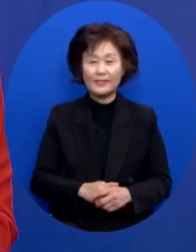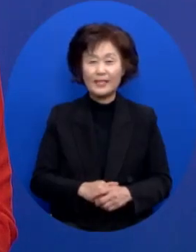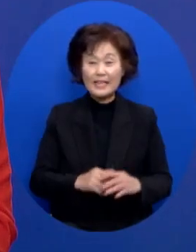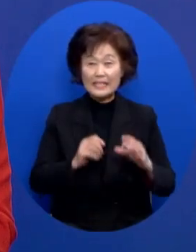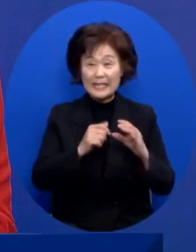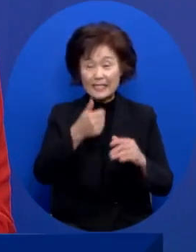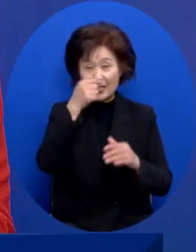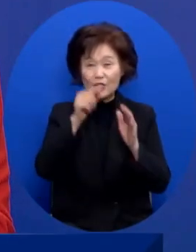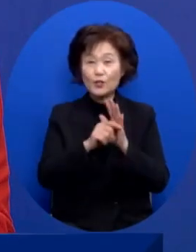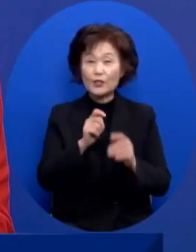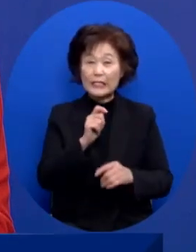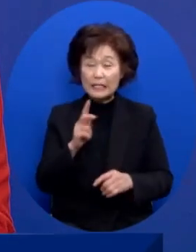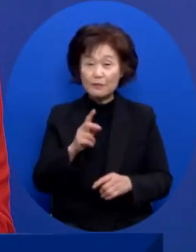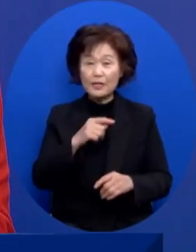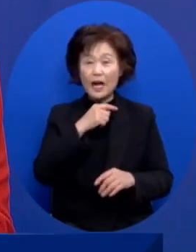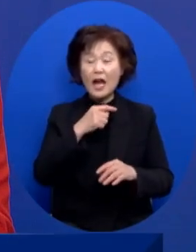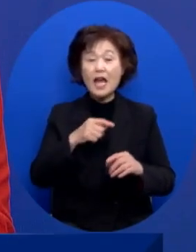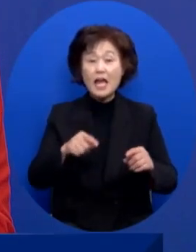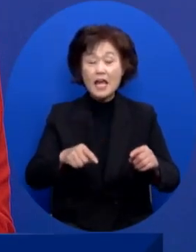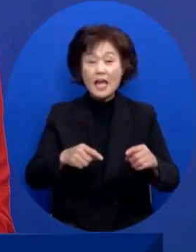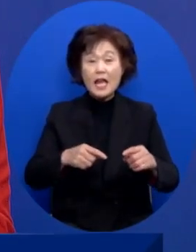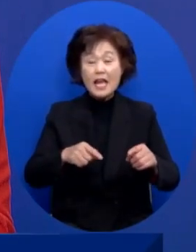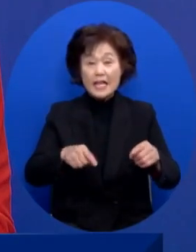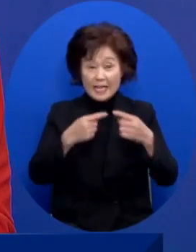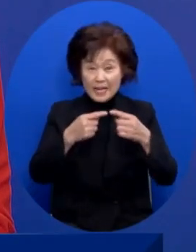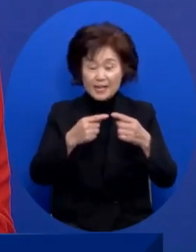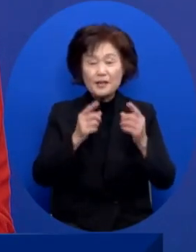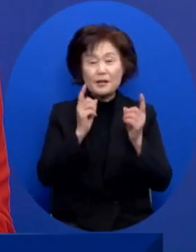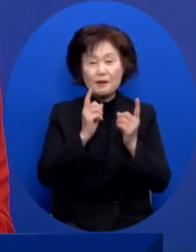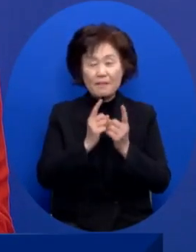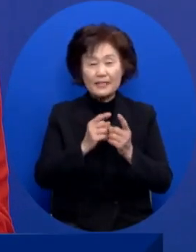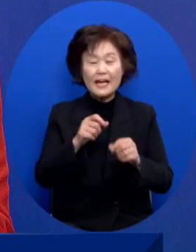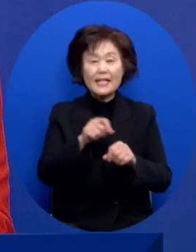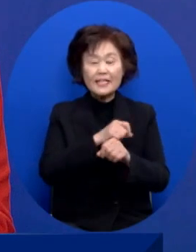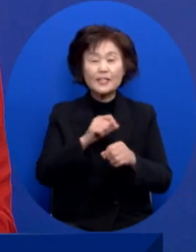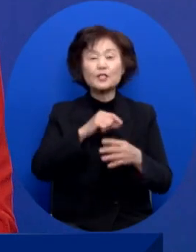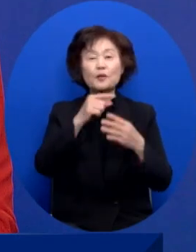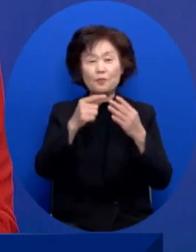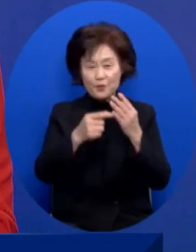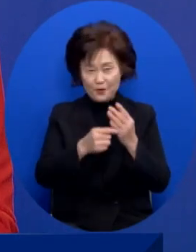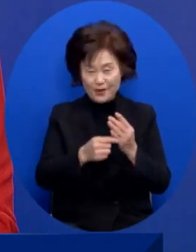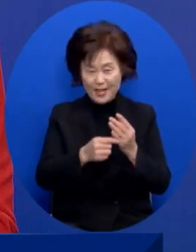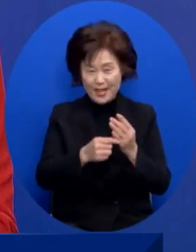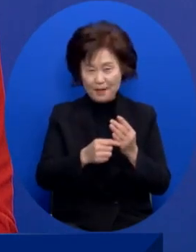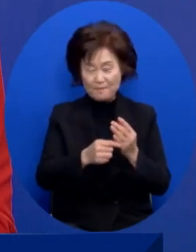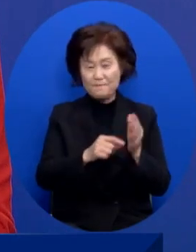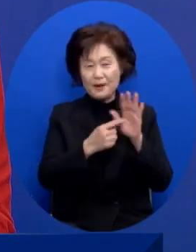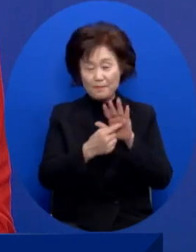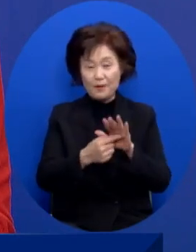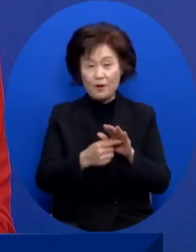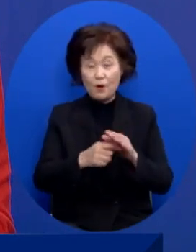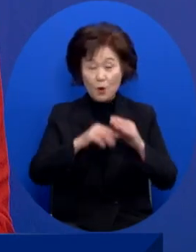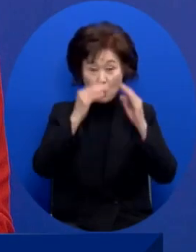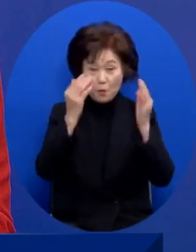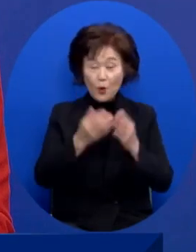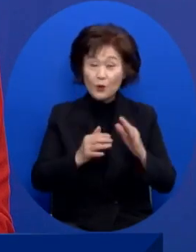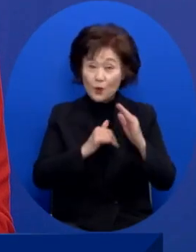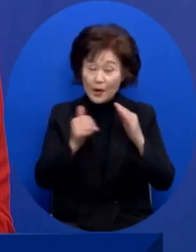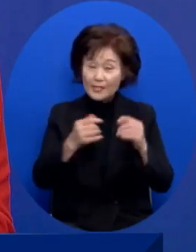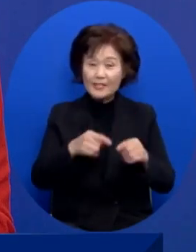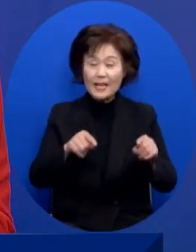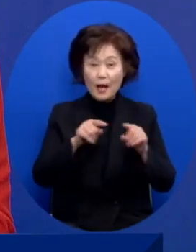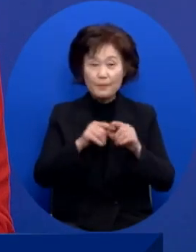CTS 기독교 TV가 민족 최대 명절인 설을 맞아 특집 프로그램을 선보입니다. 온 가족이 함께 할수 있는